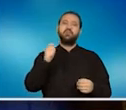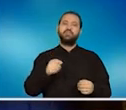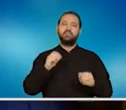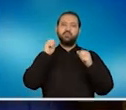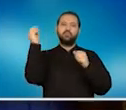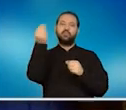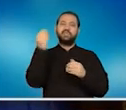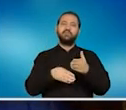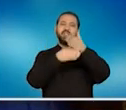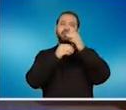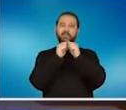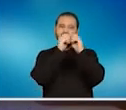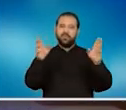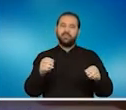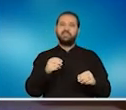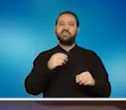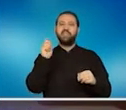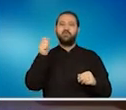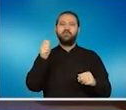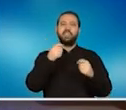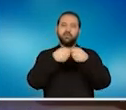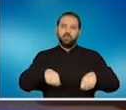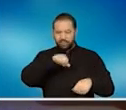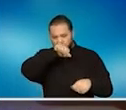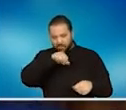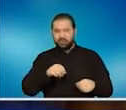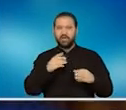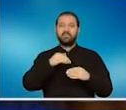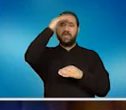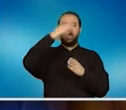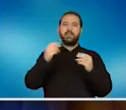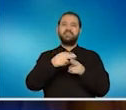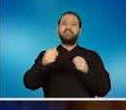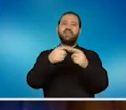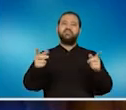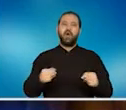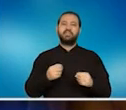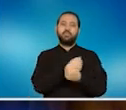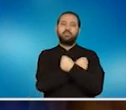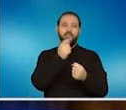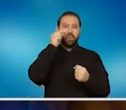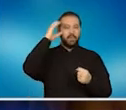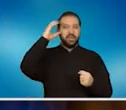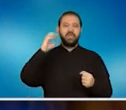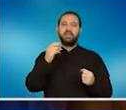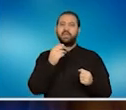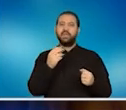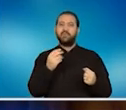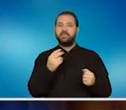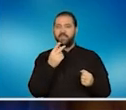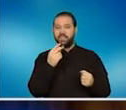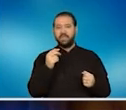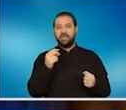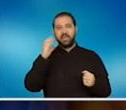să ne binecuvinteze, și la mulți ani tuturor. Sărut dreapta în al preasfinția voastră. Dragi telespectatori, învățăm de la Sfântul Ierarh